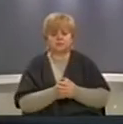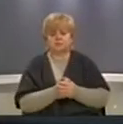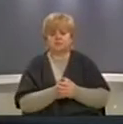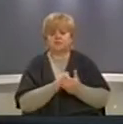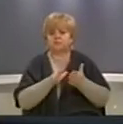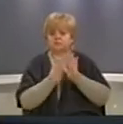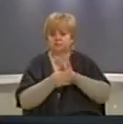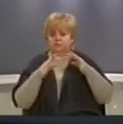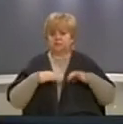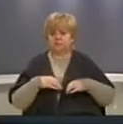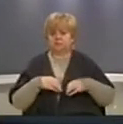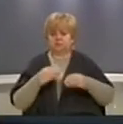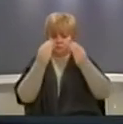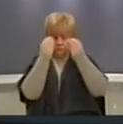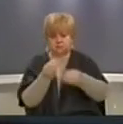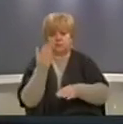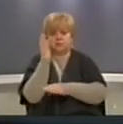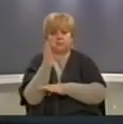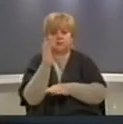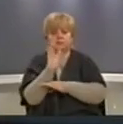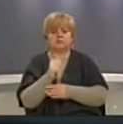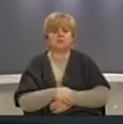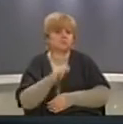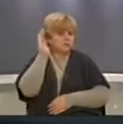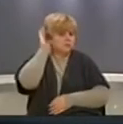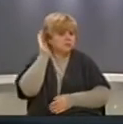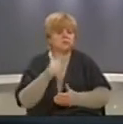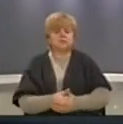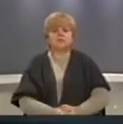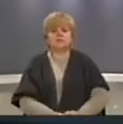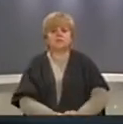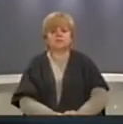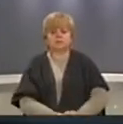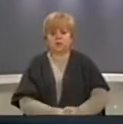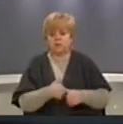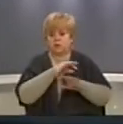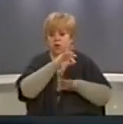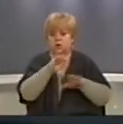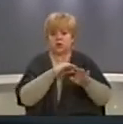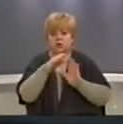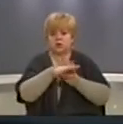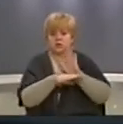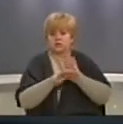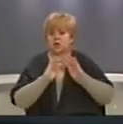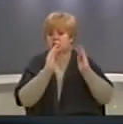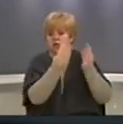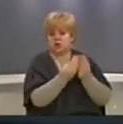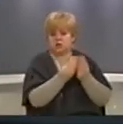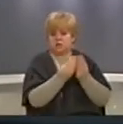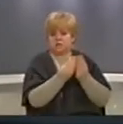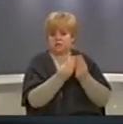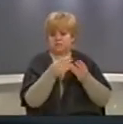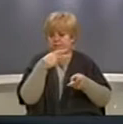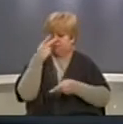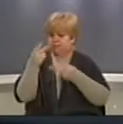Kryetar, të nderuar kolegë deputet, i nderuar ministër, projekt ligji për Agjencinë Kosovare për krahasim